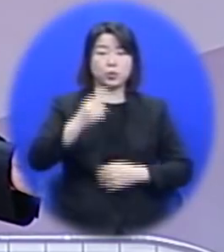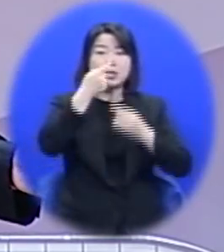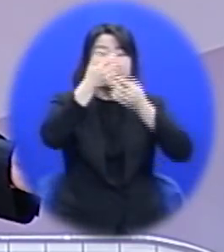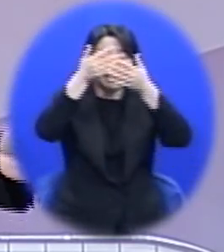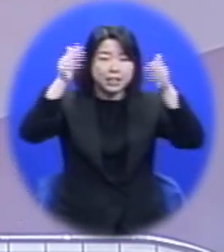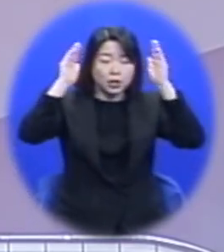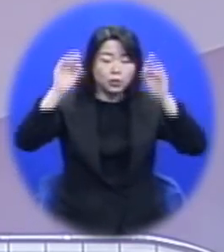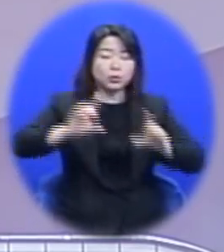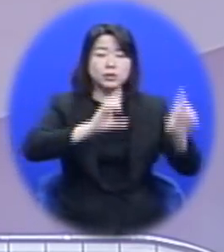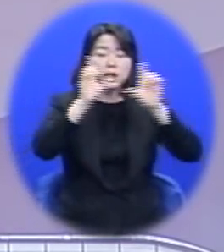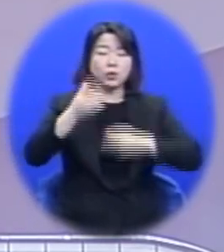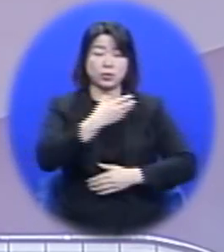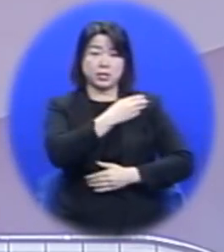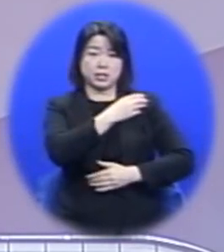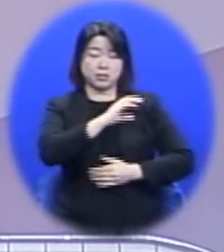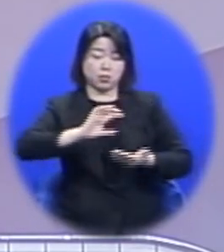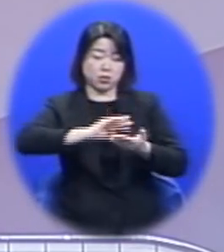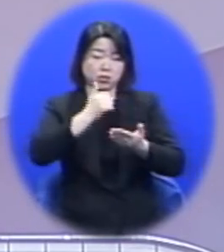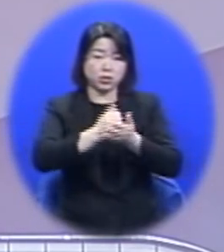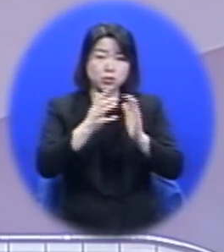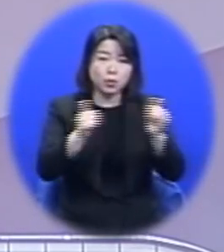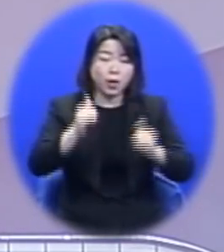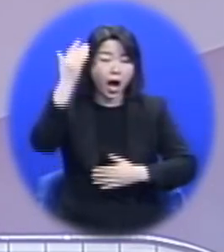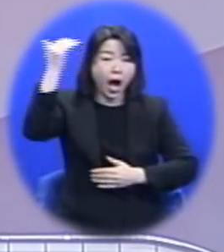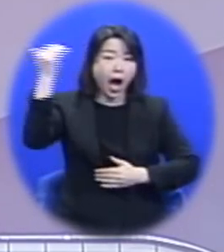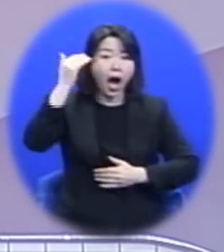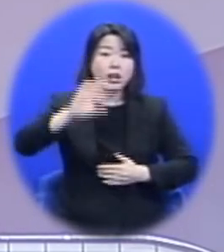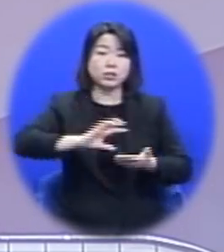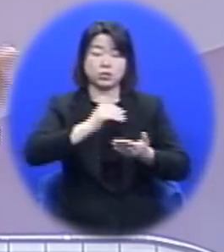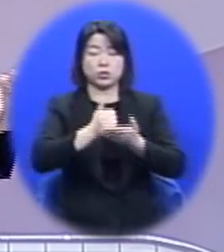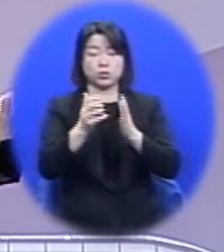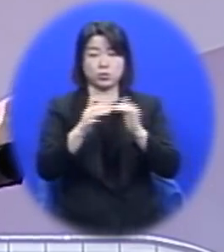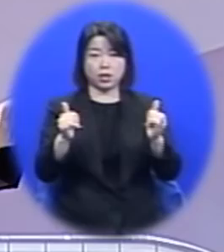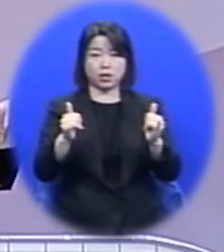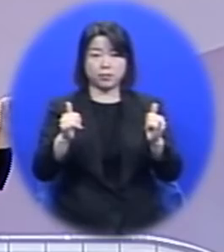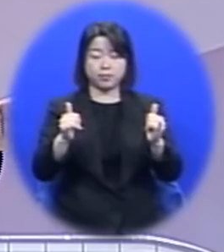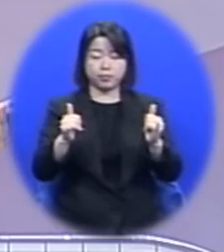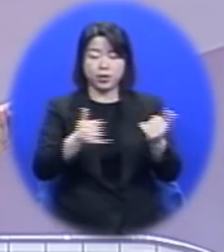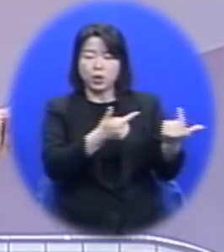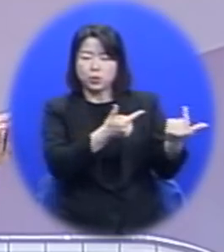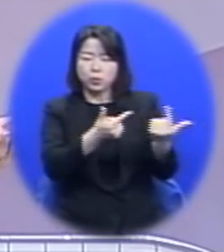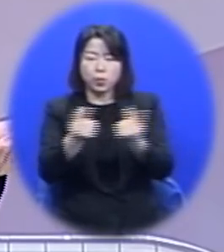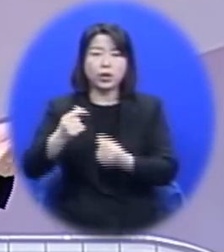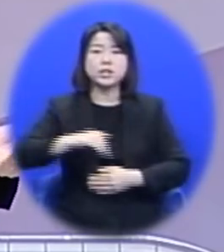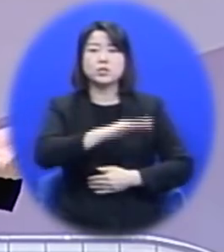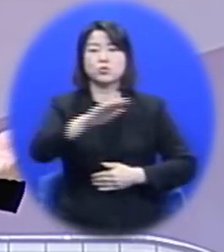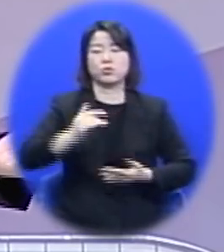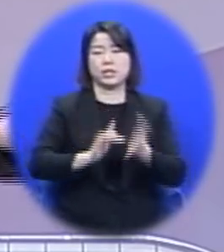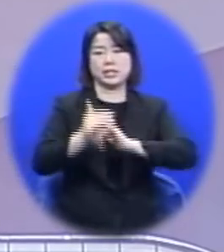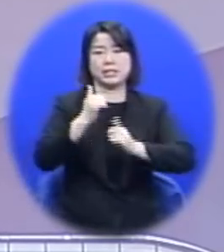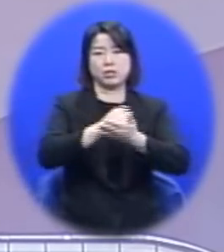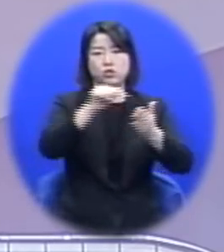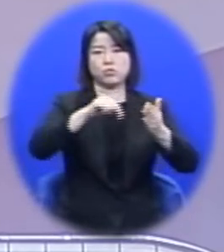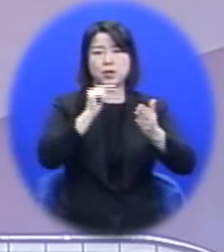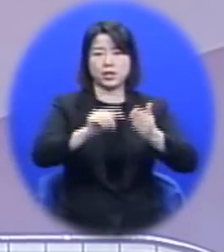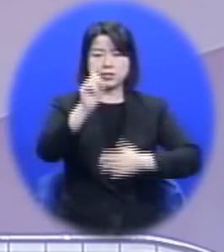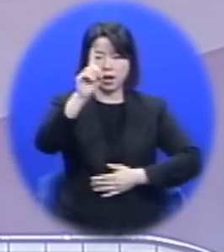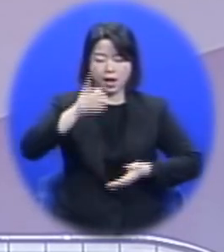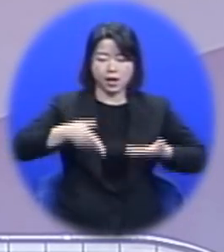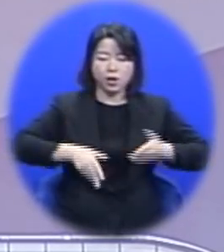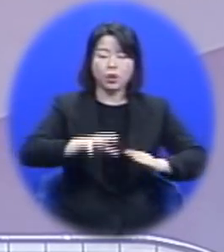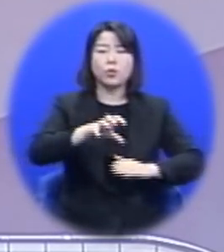그리스도인이나 우리 한국 그리스도인이나 우리 고향은 다 예수님 안에서 다 한